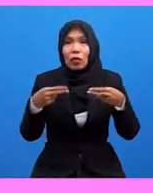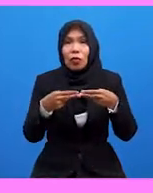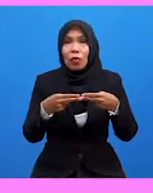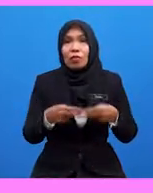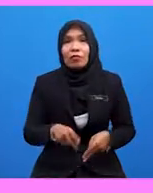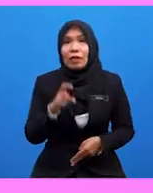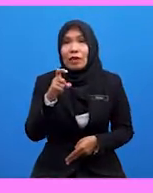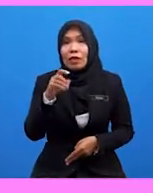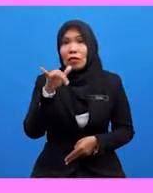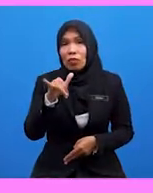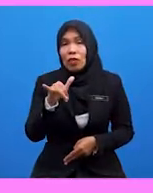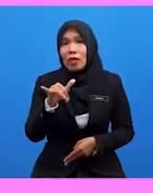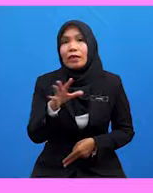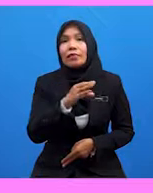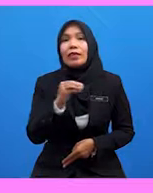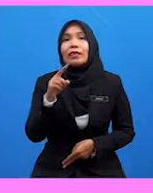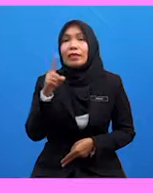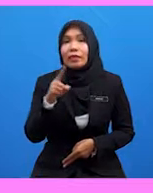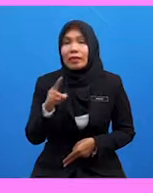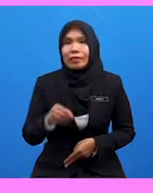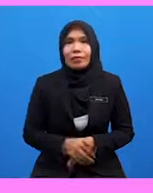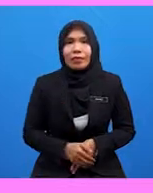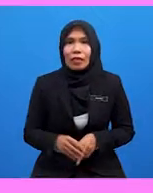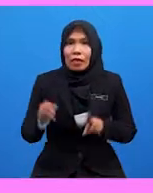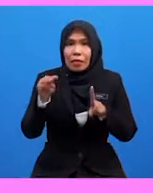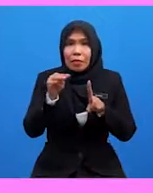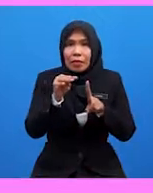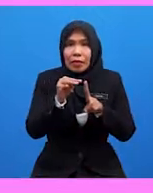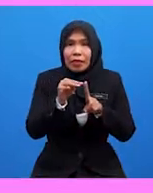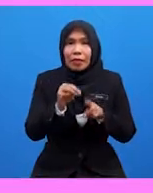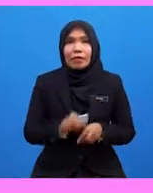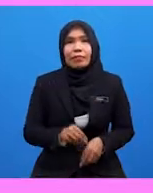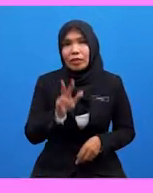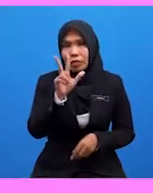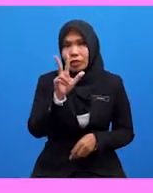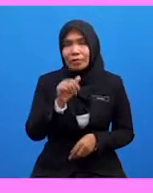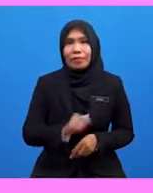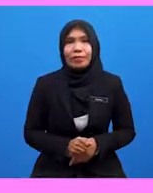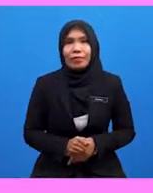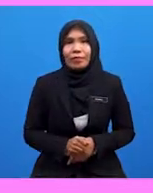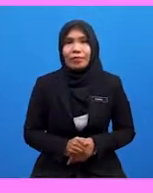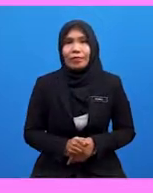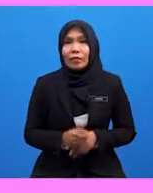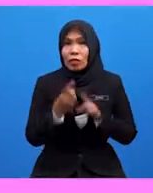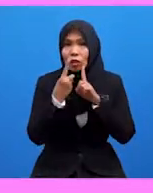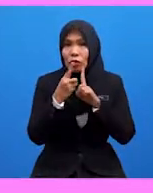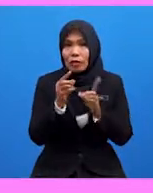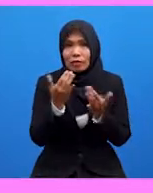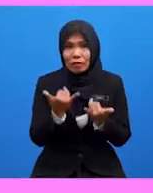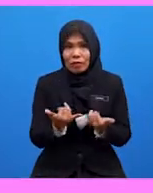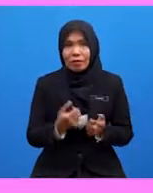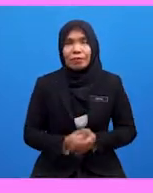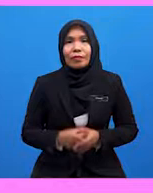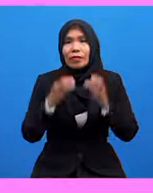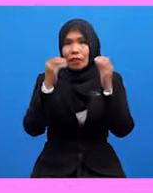Y serta kata hubung Z. Markah yang diperuntukkan ialah 3. Sila jawab sekarang.